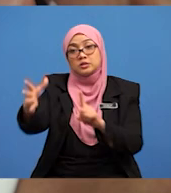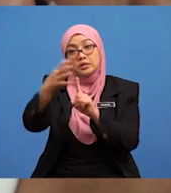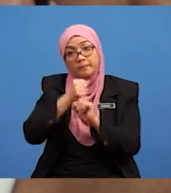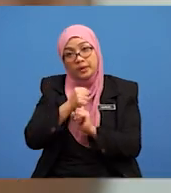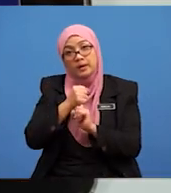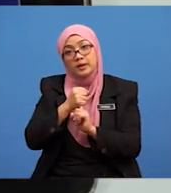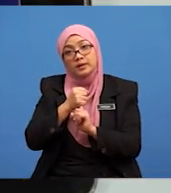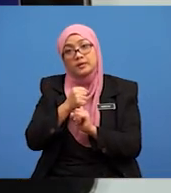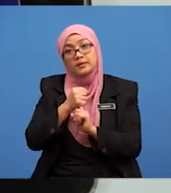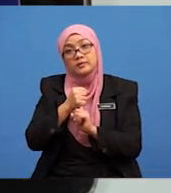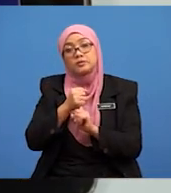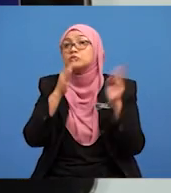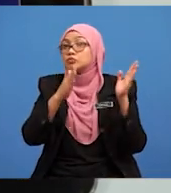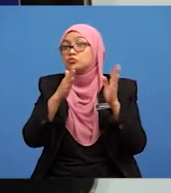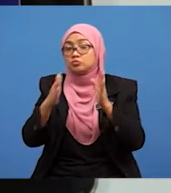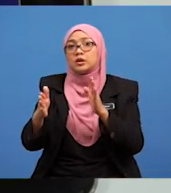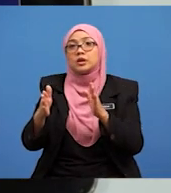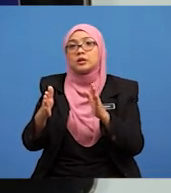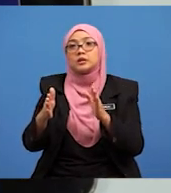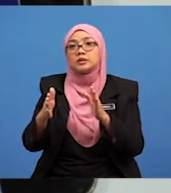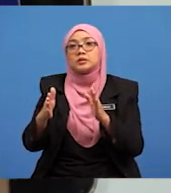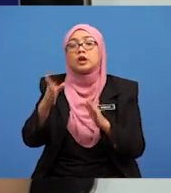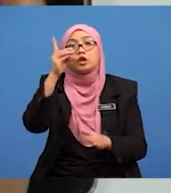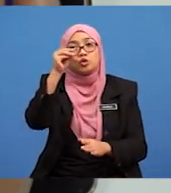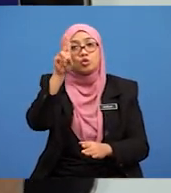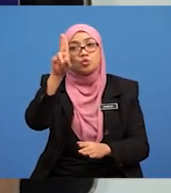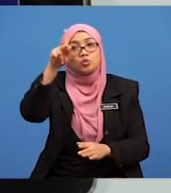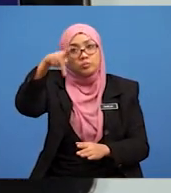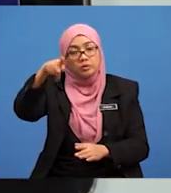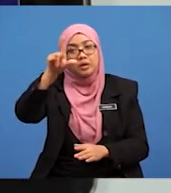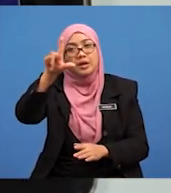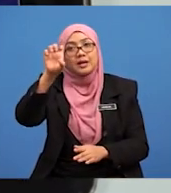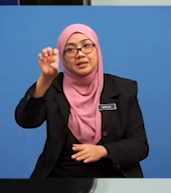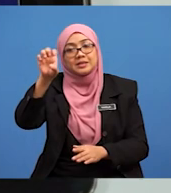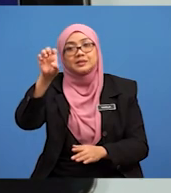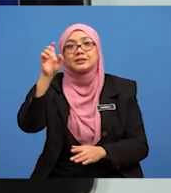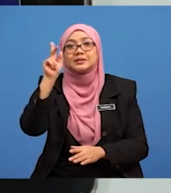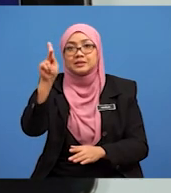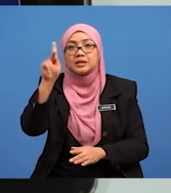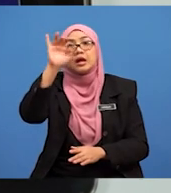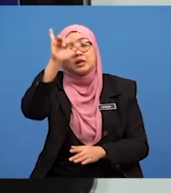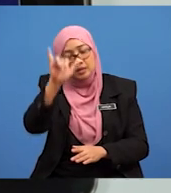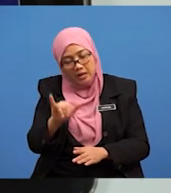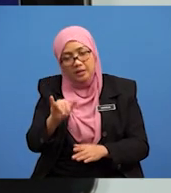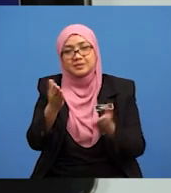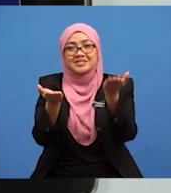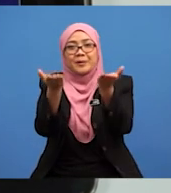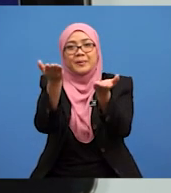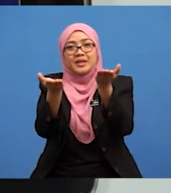susunan elektron iaitu duplet yang